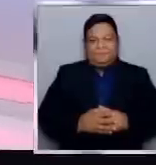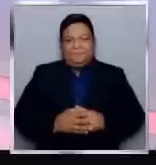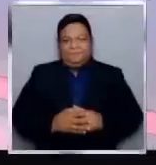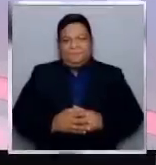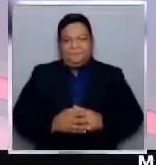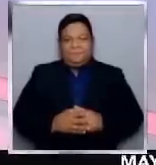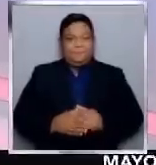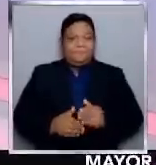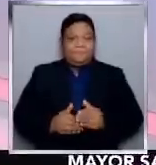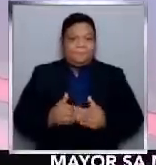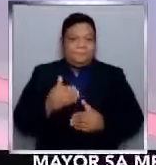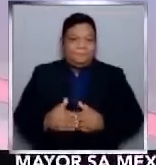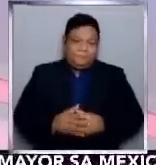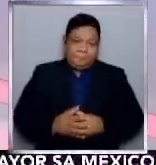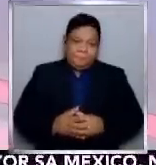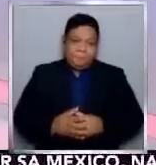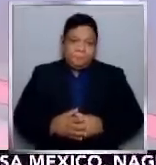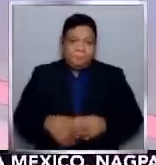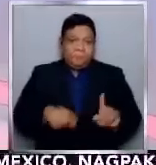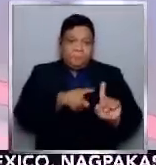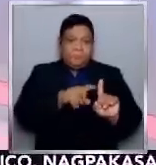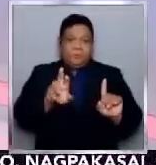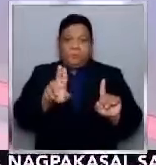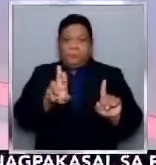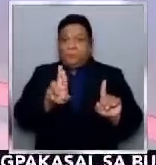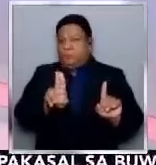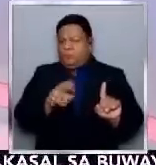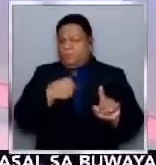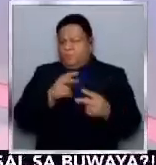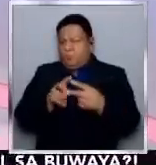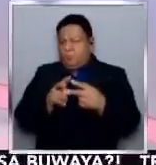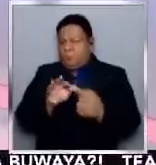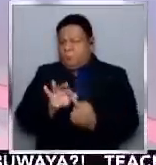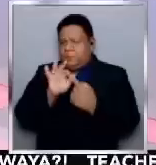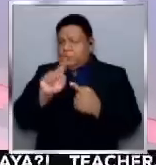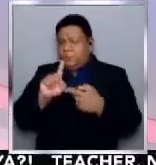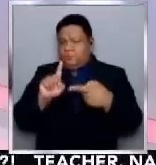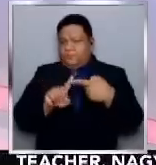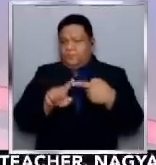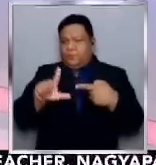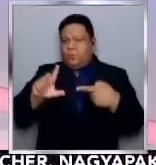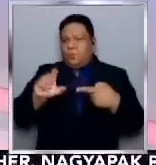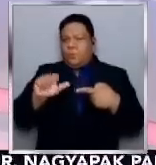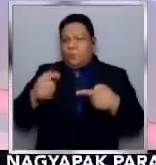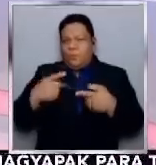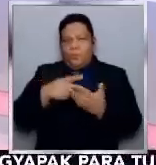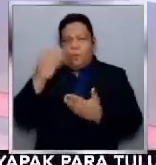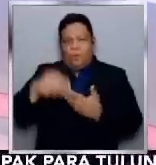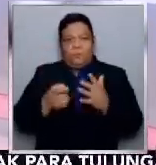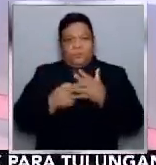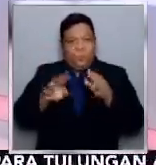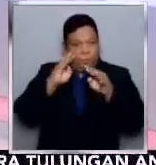Dalawang bagay ang espesyal para kay Ruru Madrid ngayon. Una, ang kanyang series na Lolong na mapapanood na sa Lunes. At pangalawa,